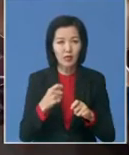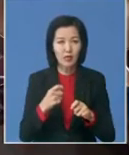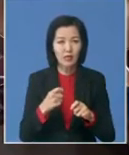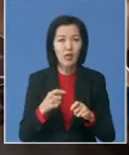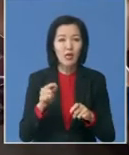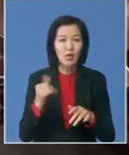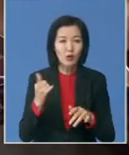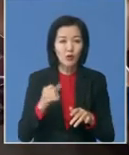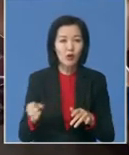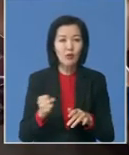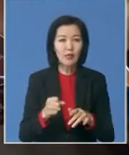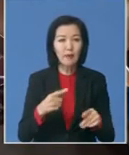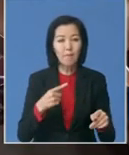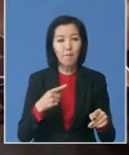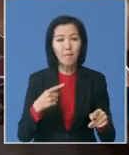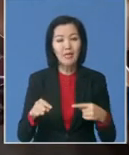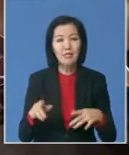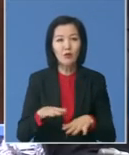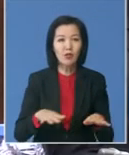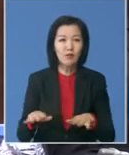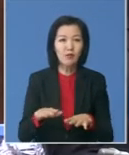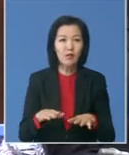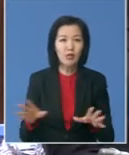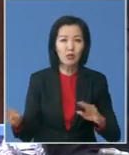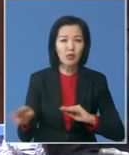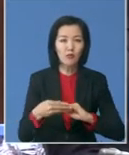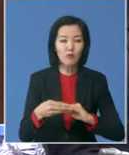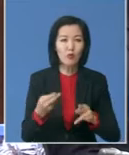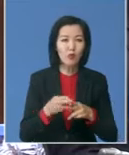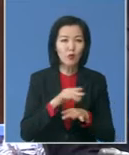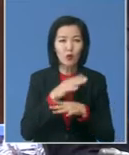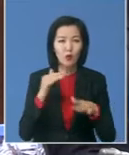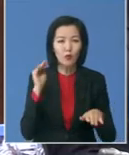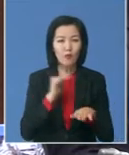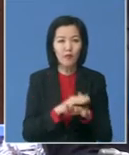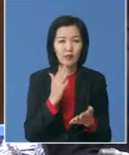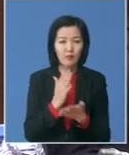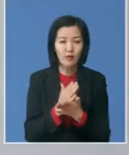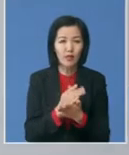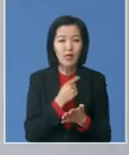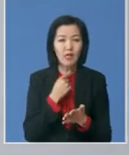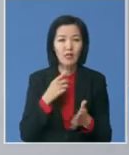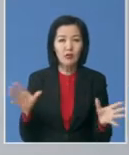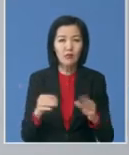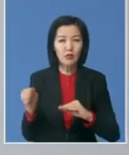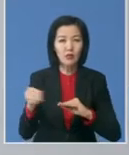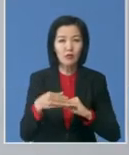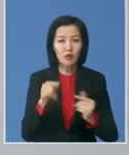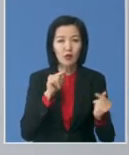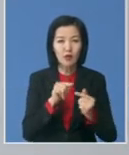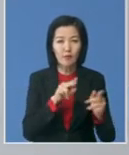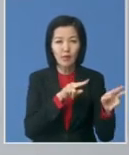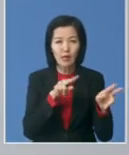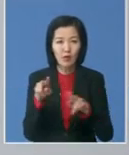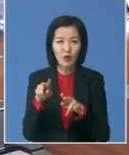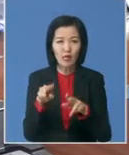ауданда өзге аудандармен салыстырғанда жемқорлыққа бейімділік дерегі көп. Ал Талдықорғанда сыбайлас жемқорлықпен күресті бақылауға